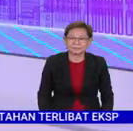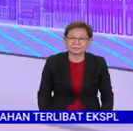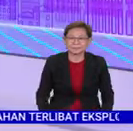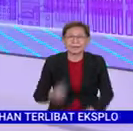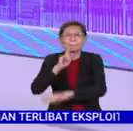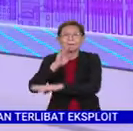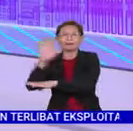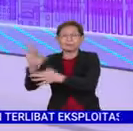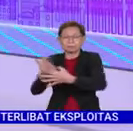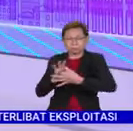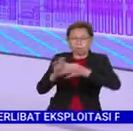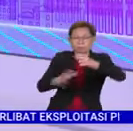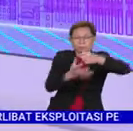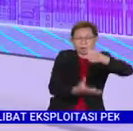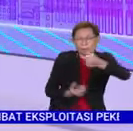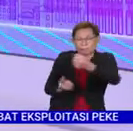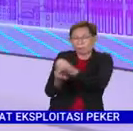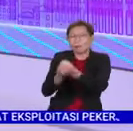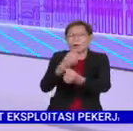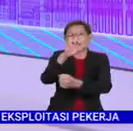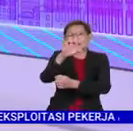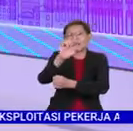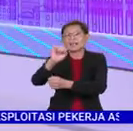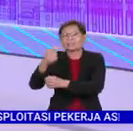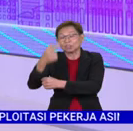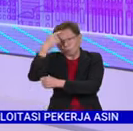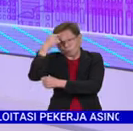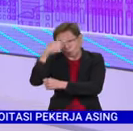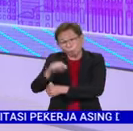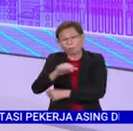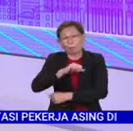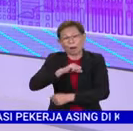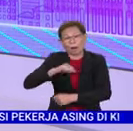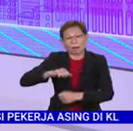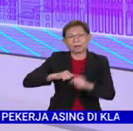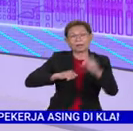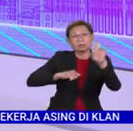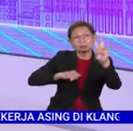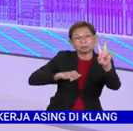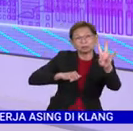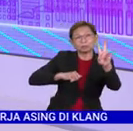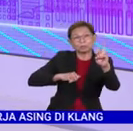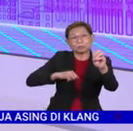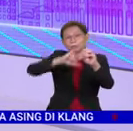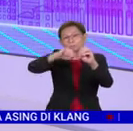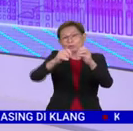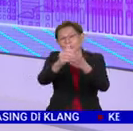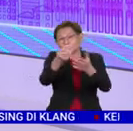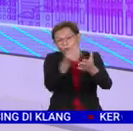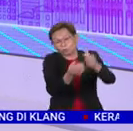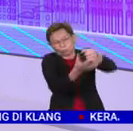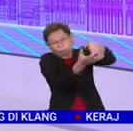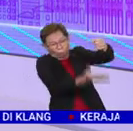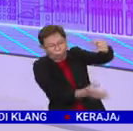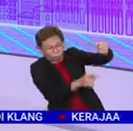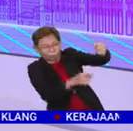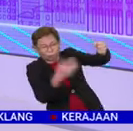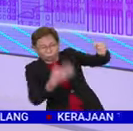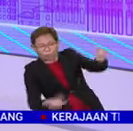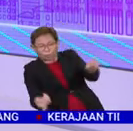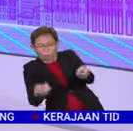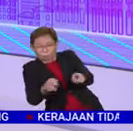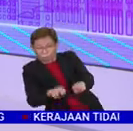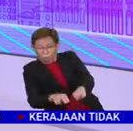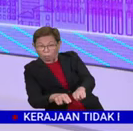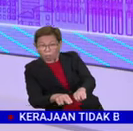Perjanjian kolaborasi dana pembiayaan ESG untuk agrikultur bernilai RM70 juta berjaya